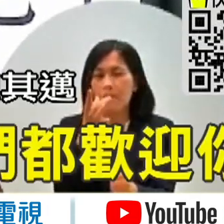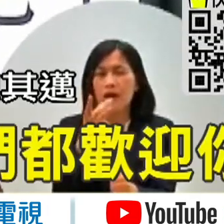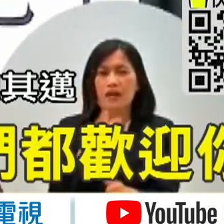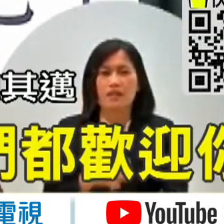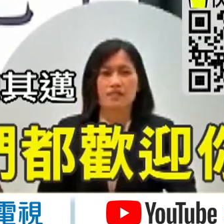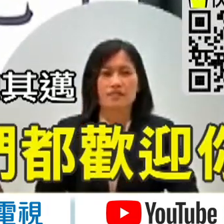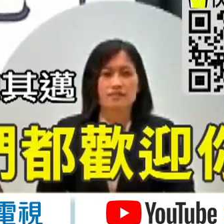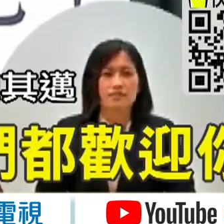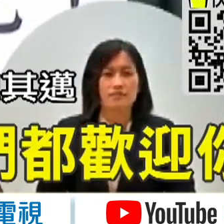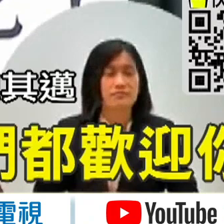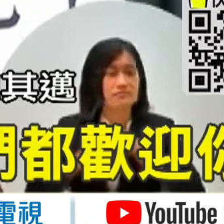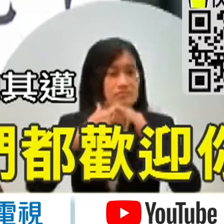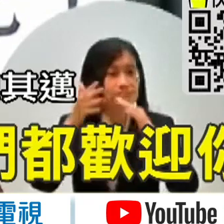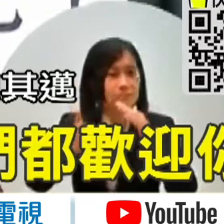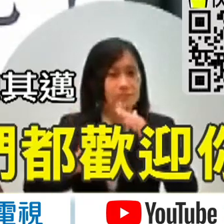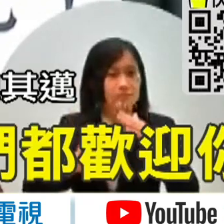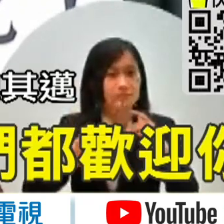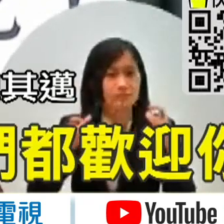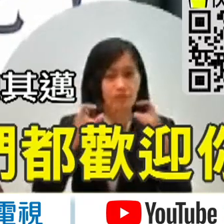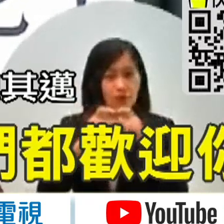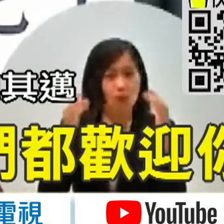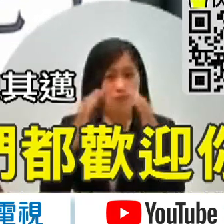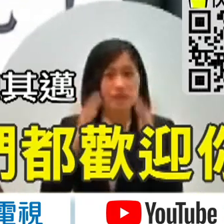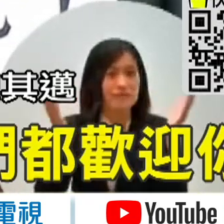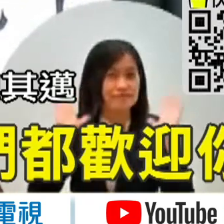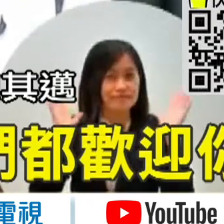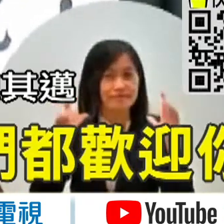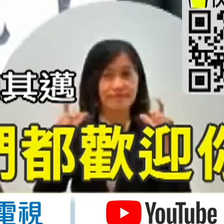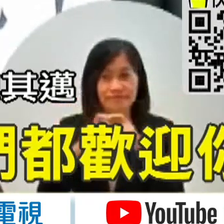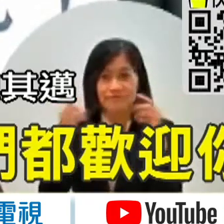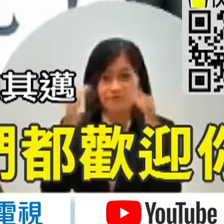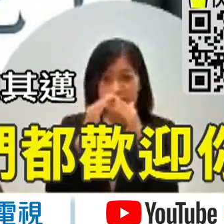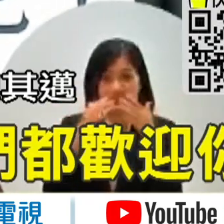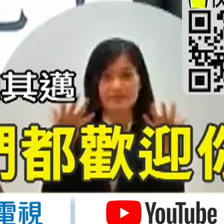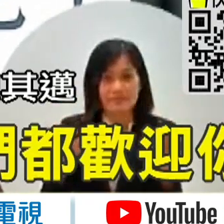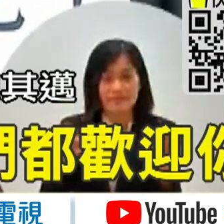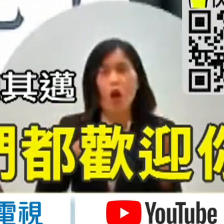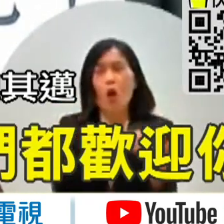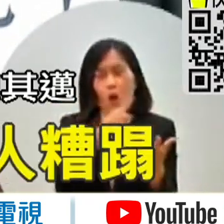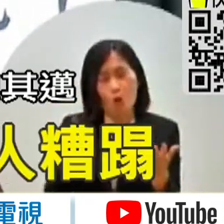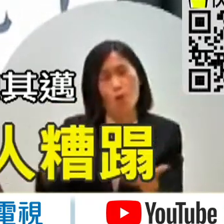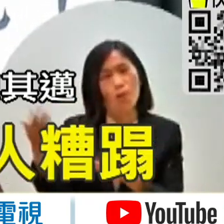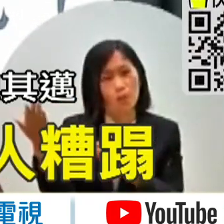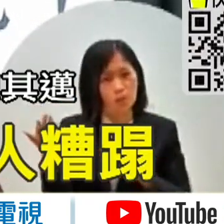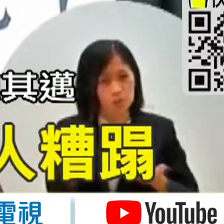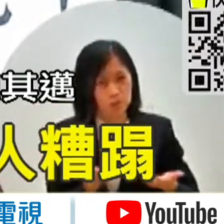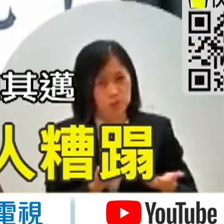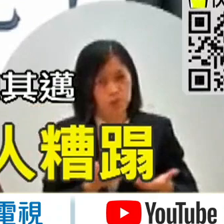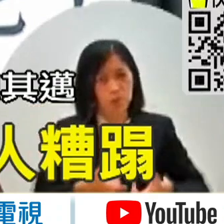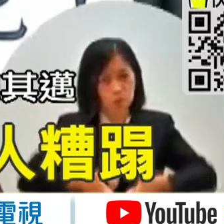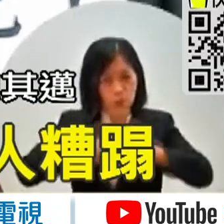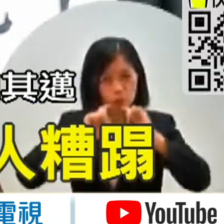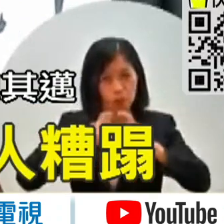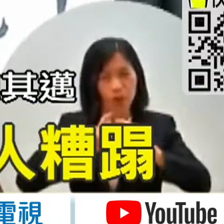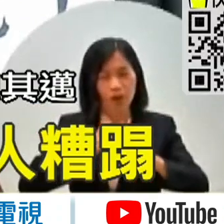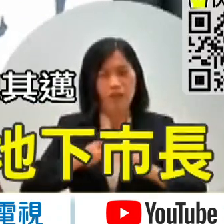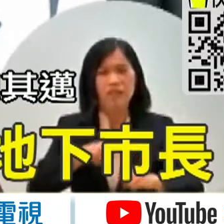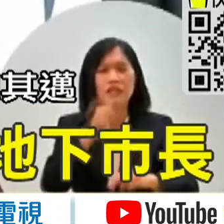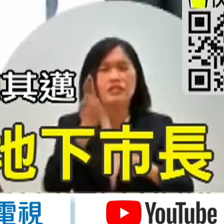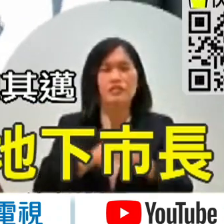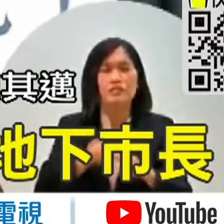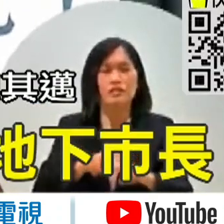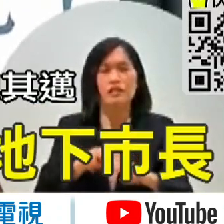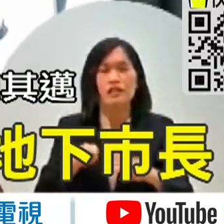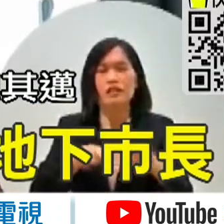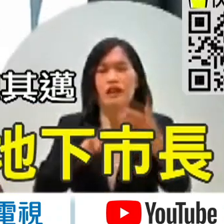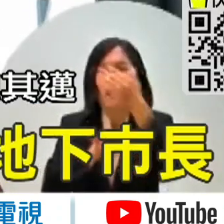姐，回家，孩子，回家吧，我们都欢迎你啦。唔免坐伫遮，互人糟蹋啦。